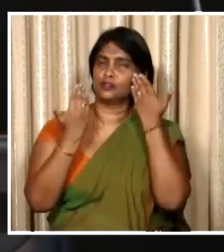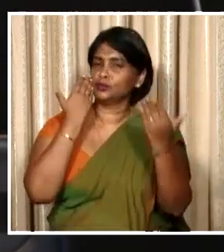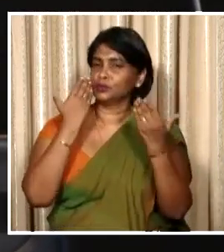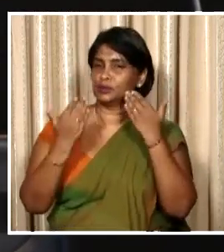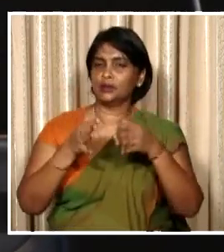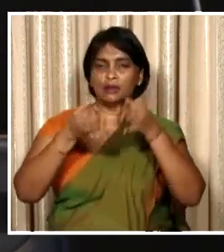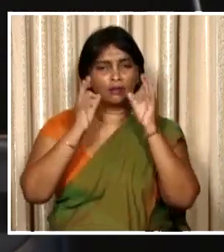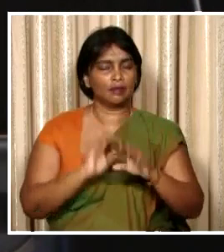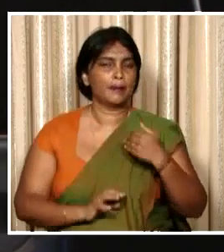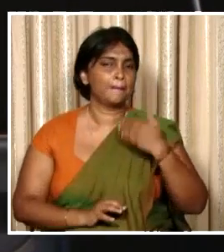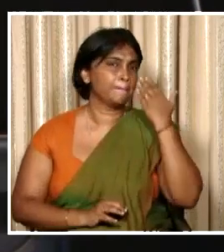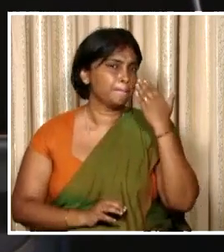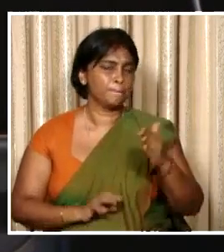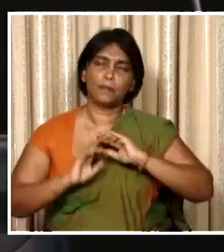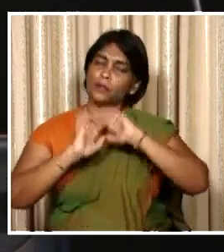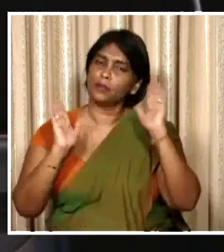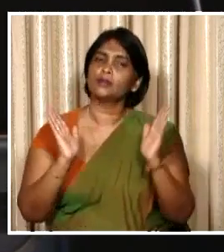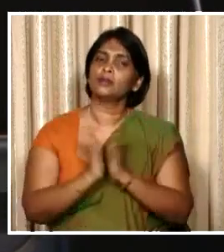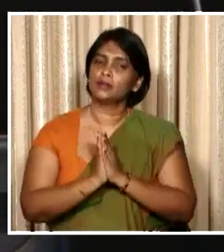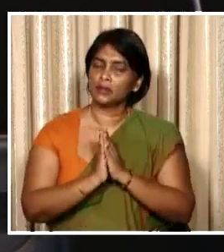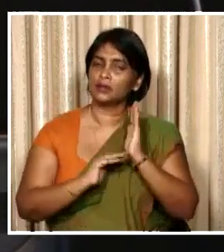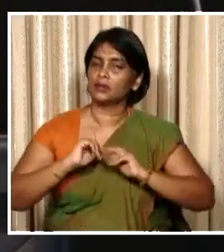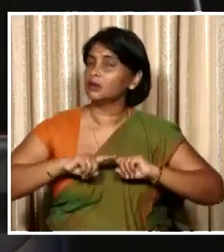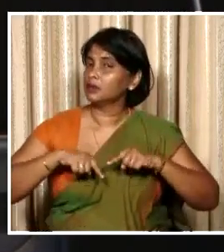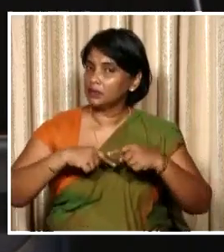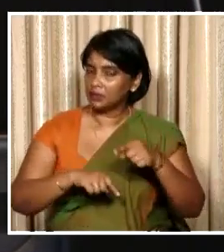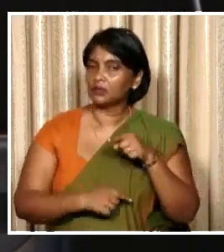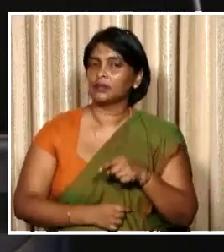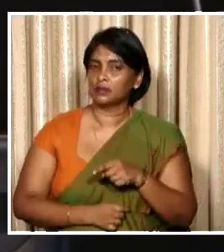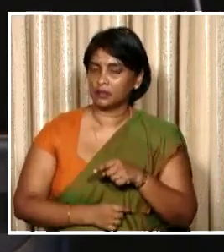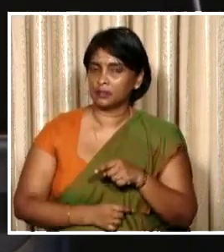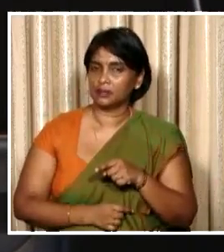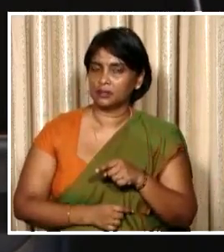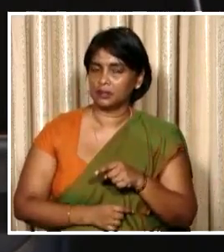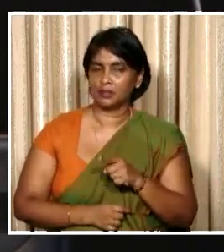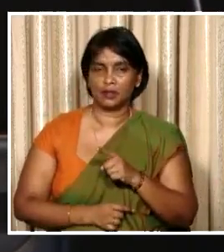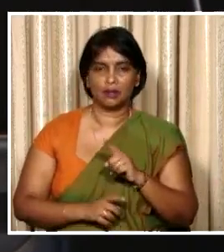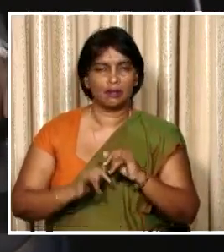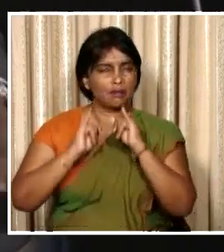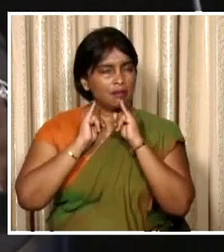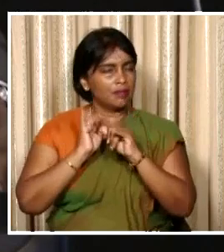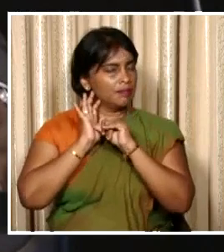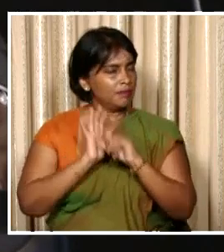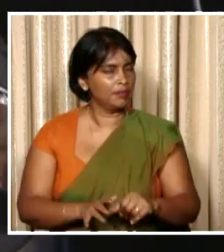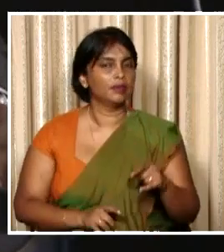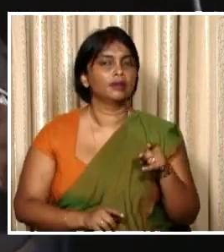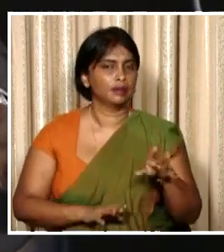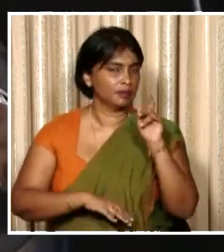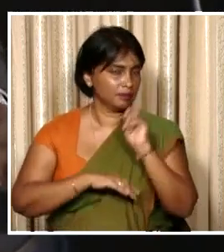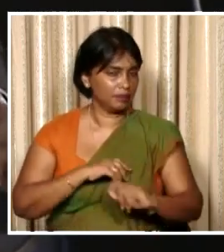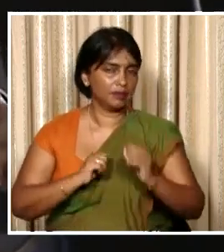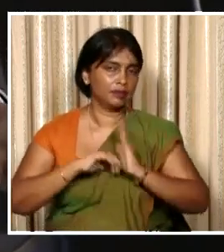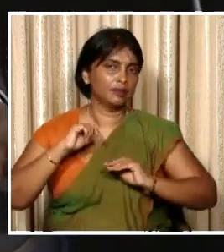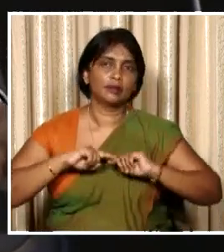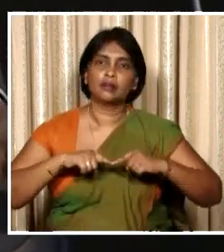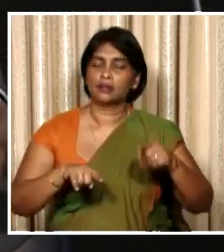බොහොම පැහැදිලිවම පේනවා මේ සේරම ක්‍රියාත්මක වුණේ මේ මහා පාවාදීම මේ මහා කුමන්ත්‍රණය